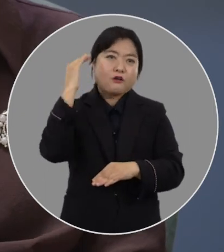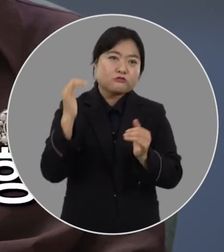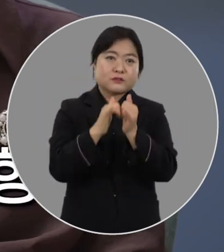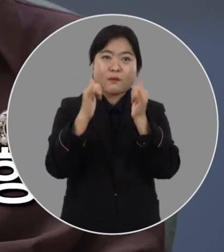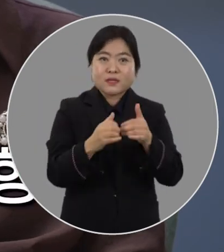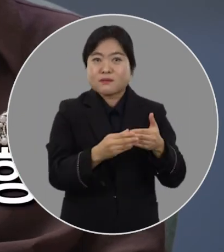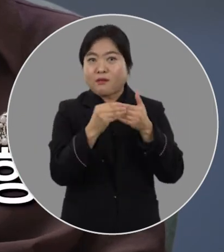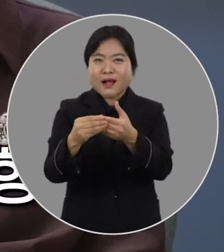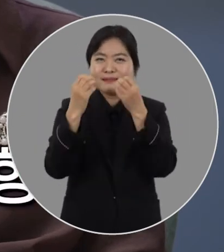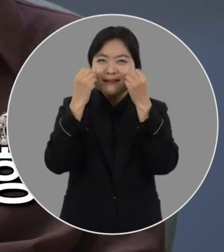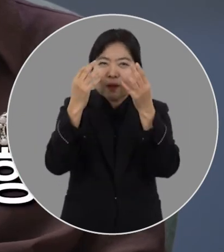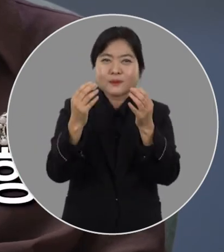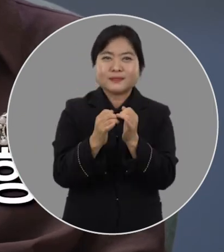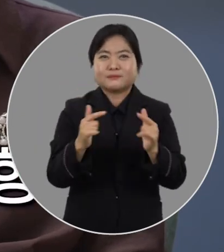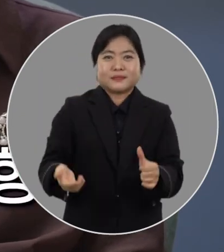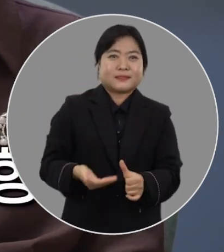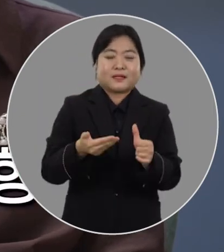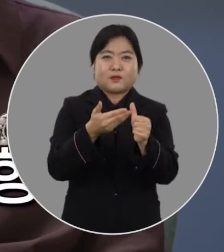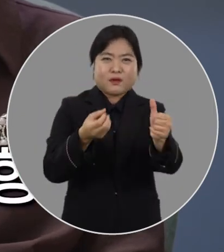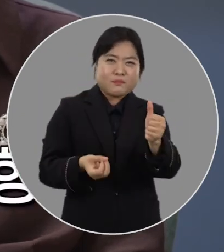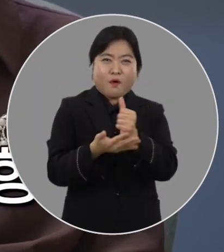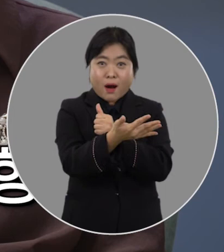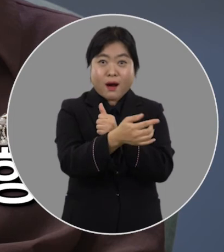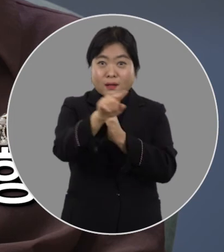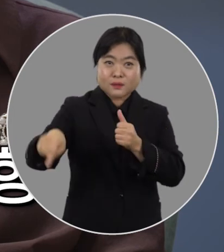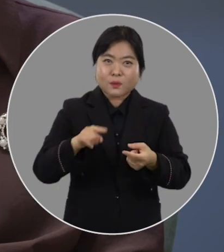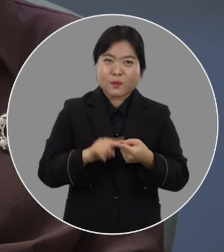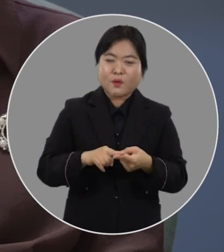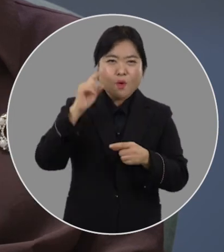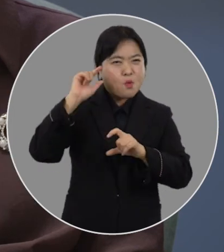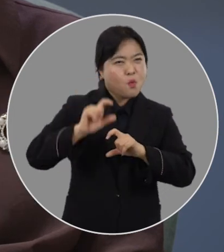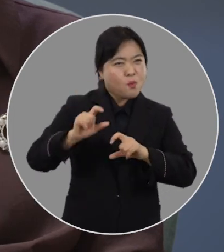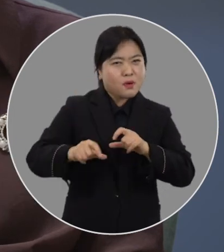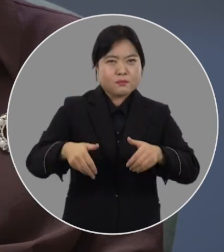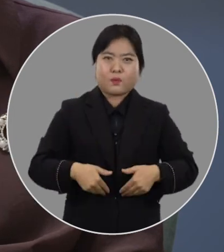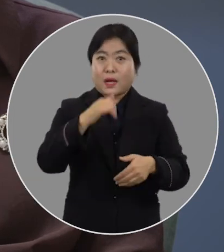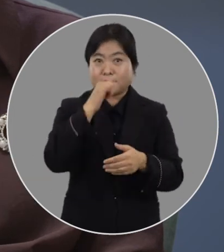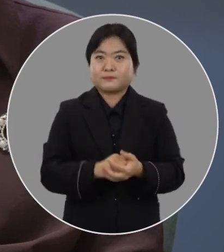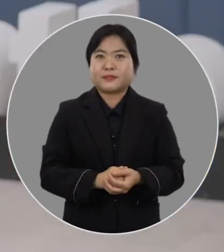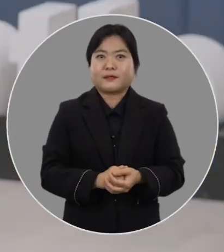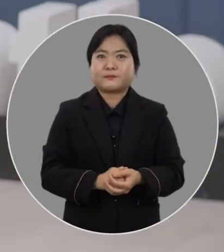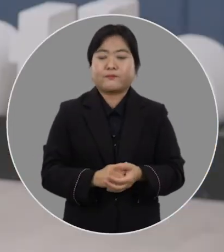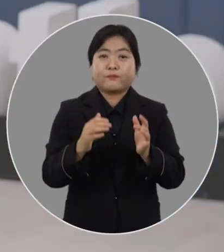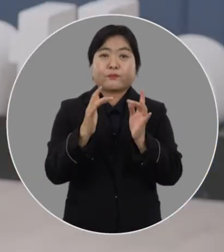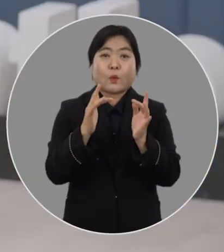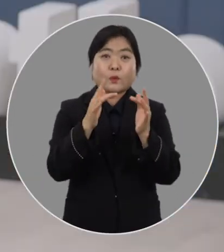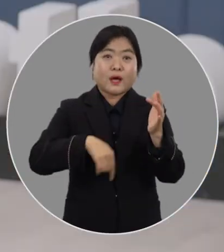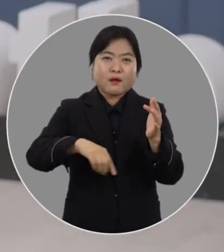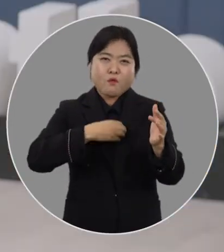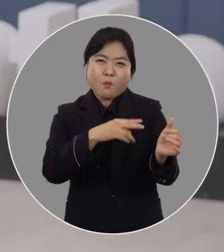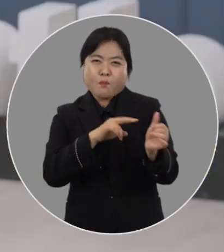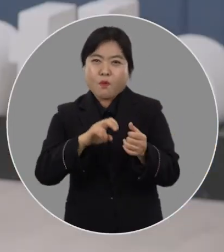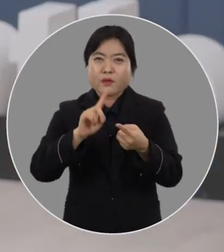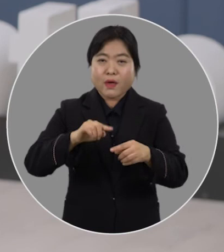이끌어갈 새로운 세대 양성에 미칠 영향의 측면에서 깊이 고민할 필요가 있습니다. 온라인 혐오